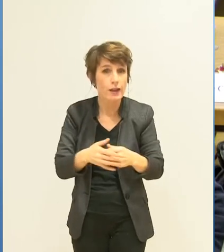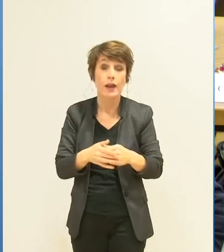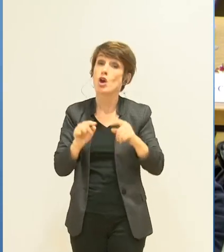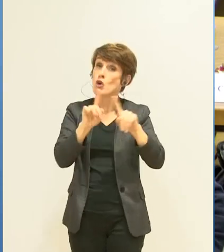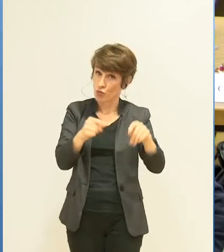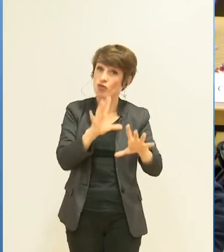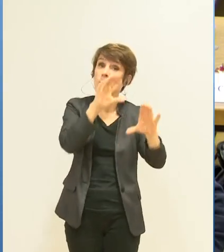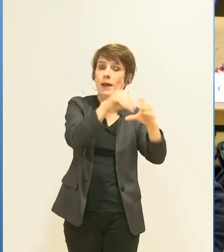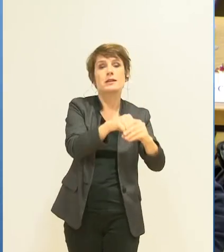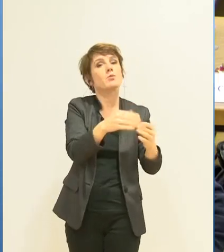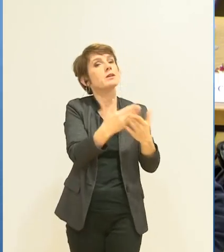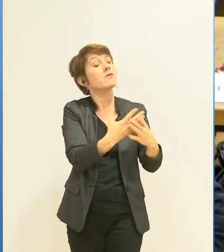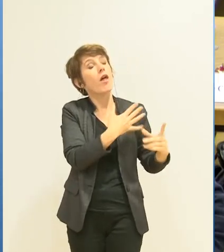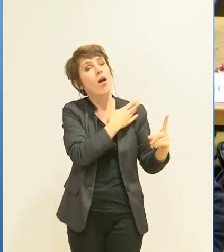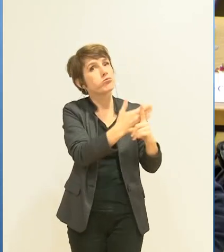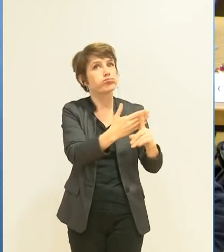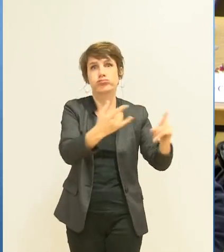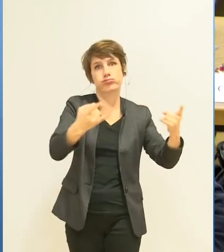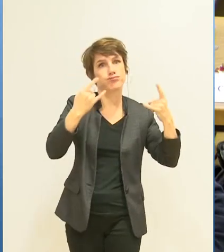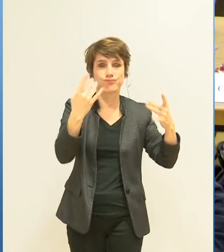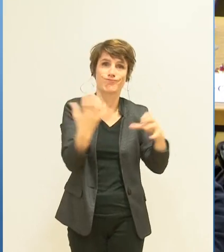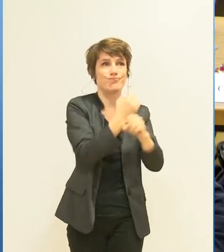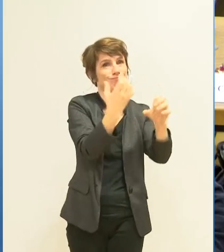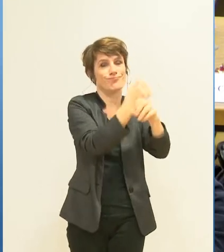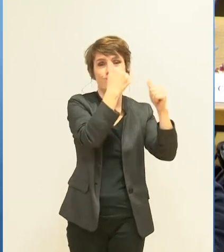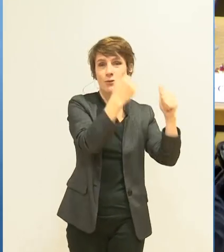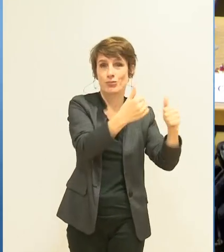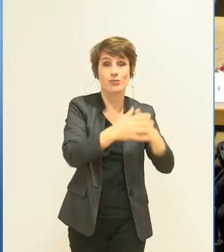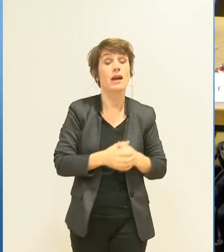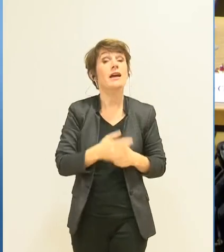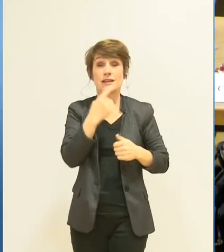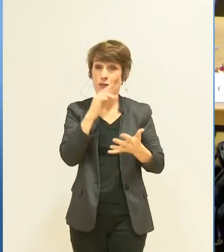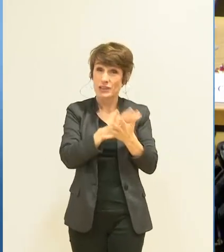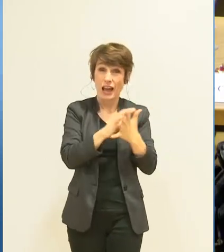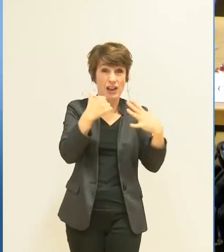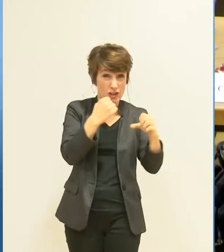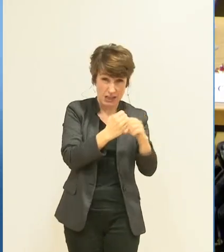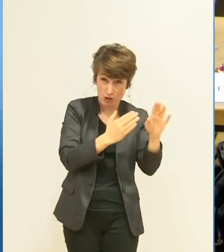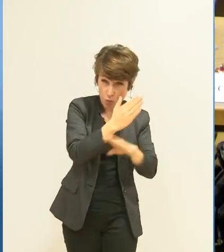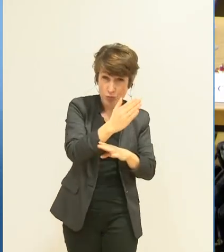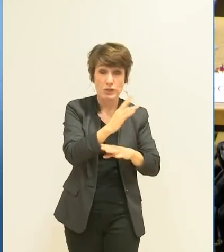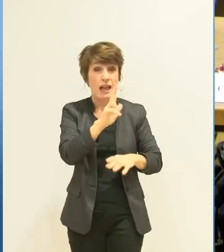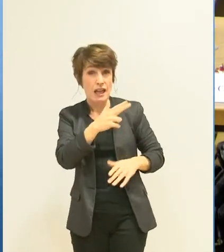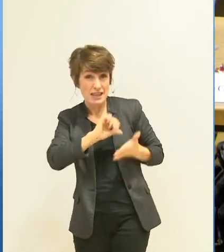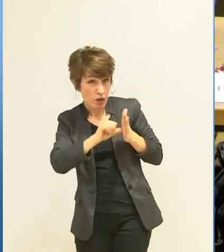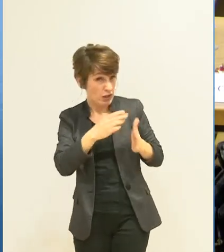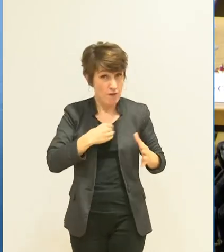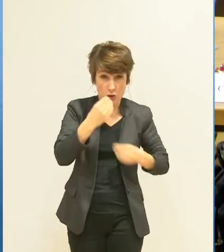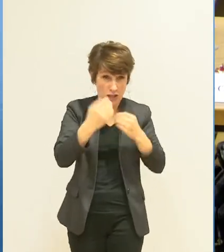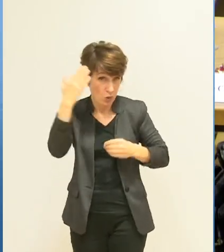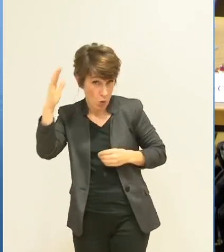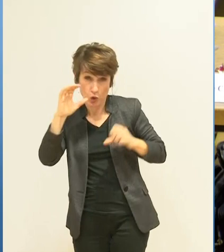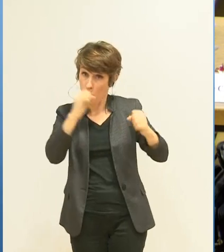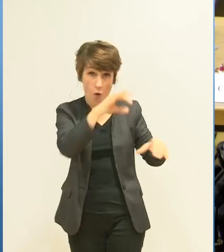dont le succès n'est plus à démontrer et qui permet en plus de 16 ans de toutes nationalités de participer au vote